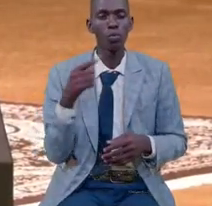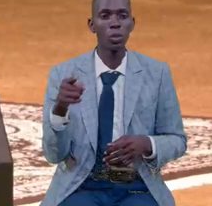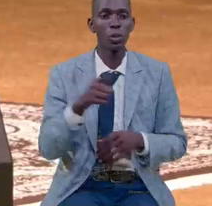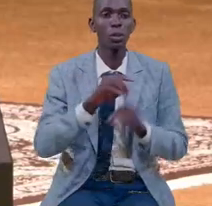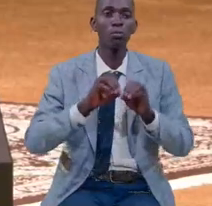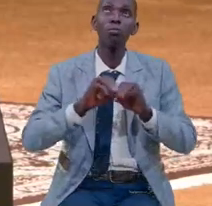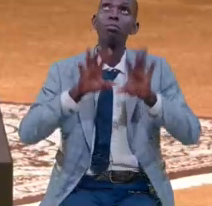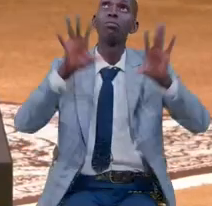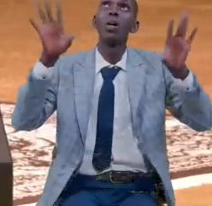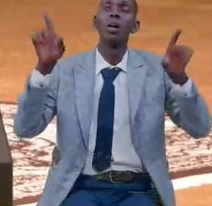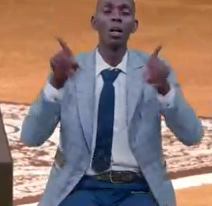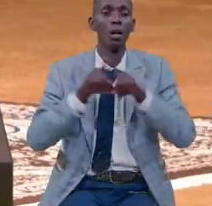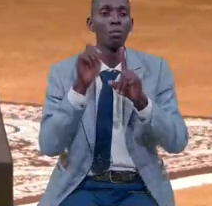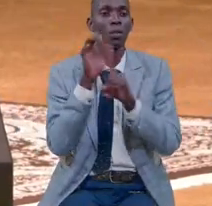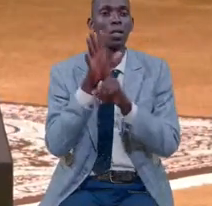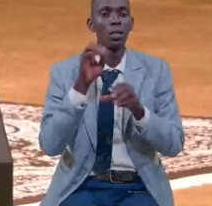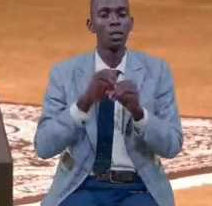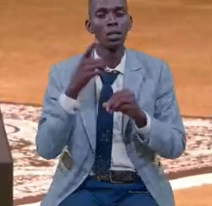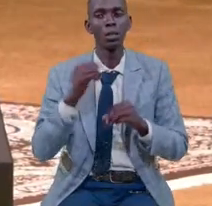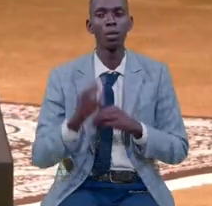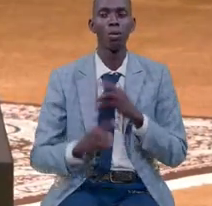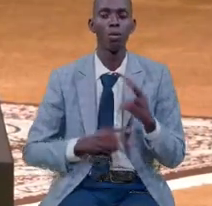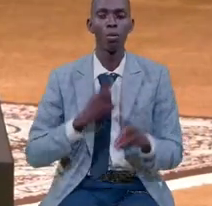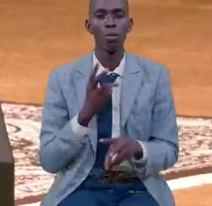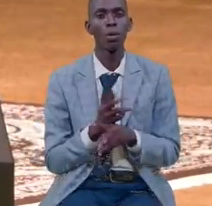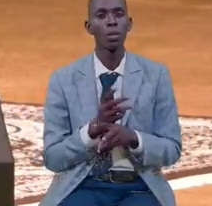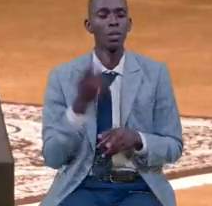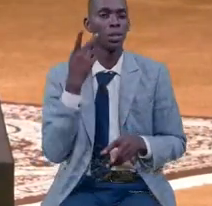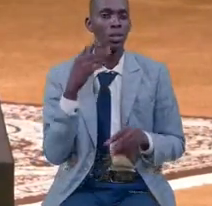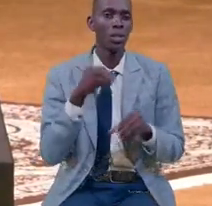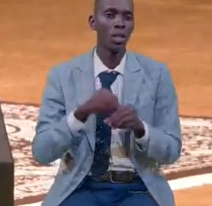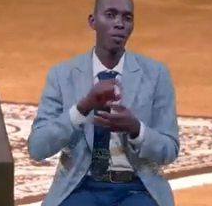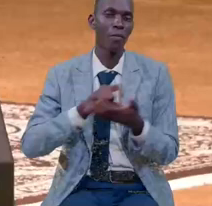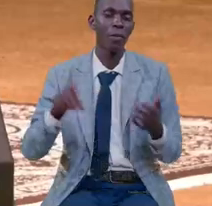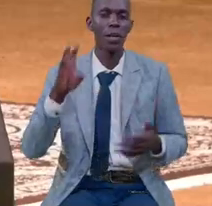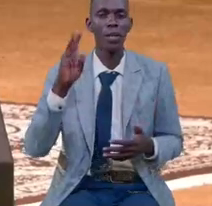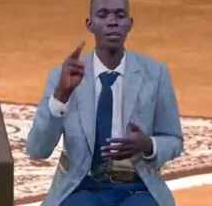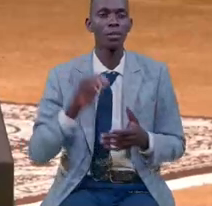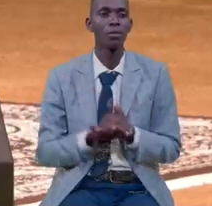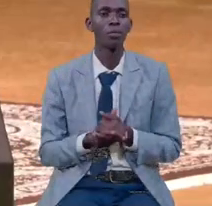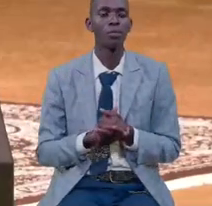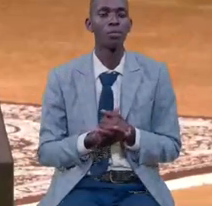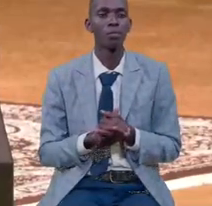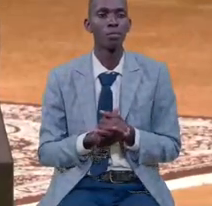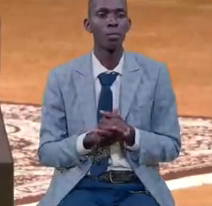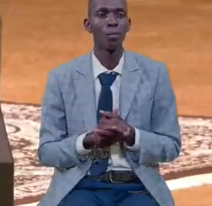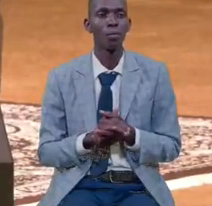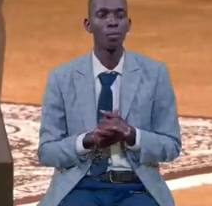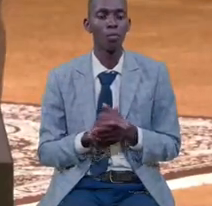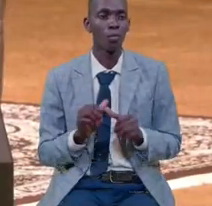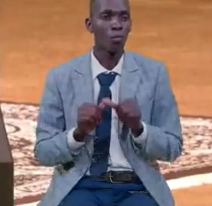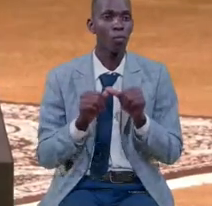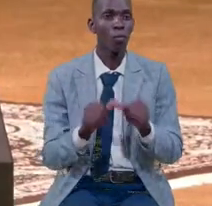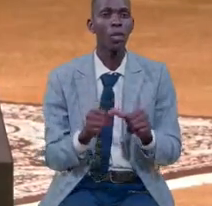brillez comme des flambeaux dans le monde. Verset 16. Portant la parole